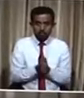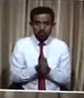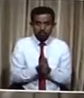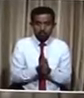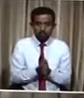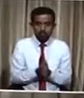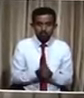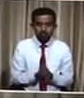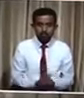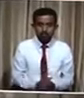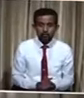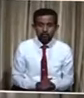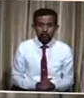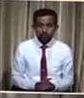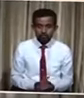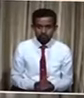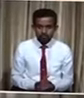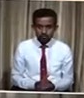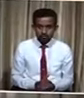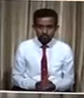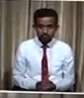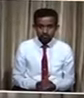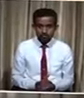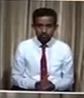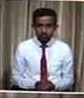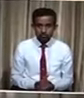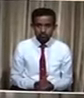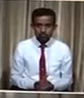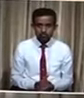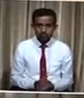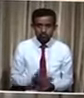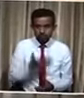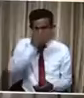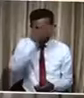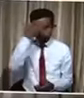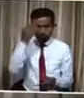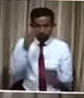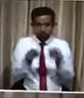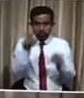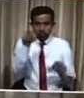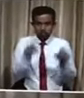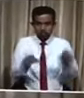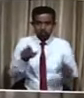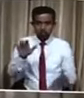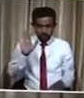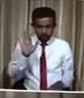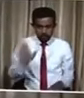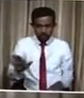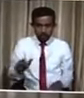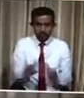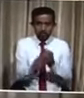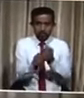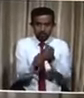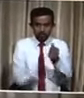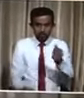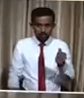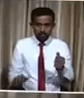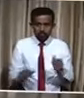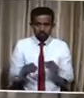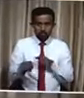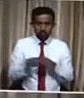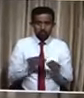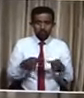தமிழ் மக்களினுடைய பிரதிநிதிகளாக இன்று இந்த எதிர்கட்சி வரிசையில் இருக்கின்ற தமிழ் தேசிய